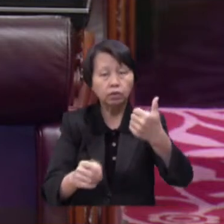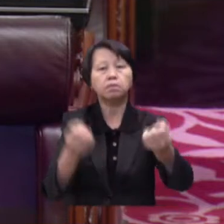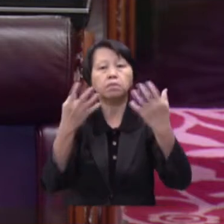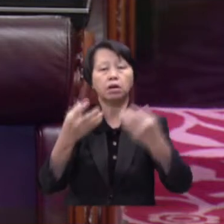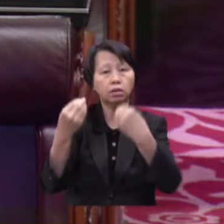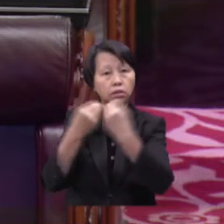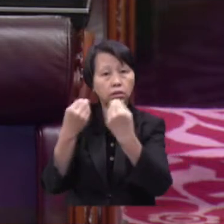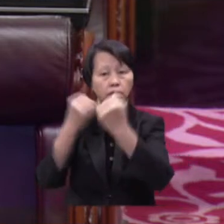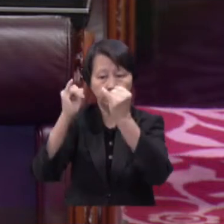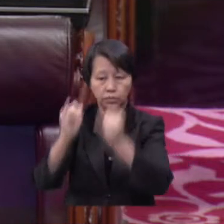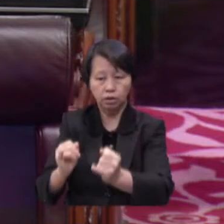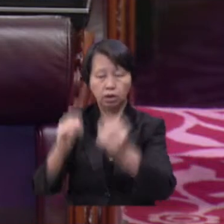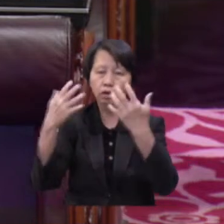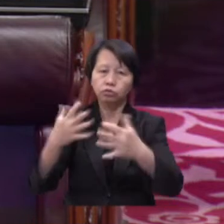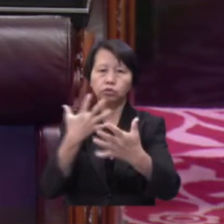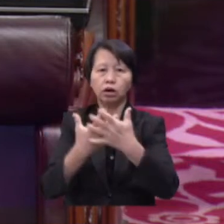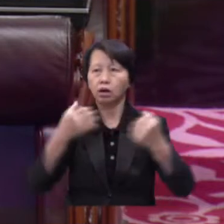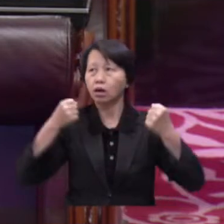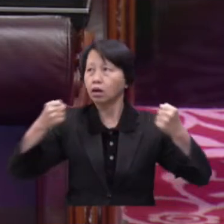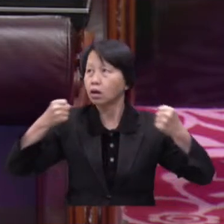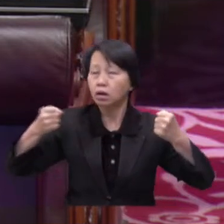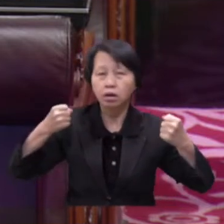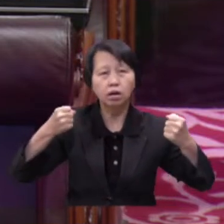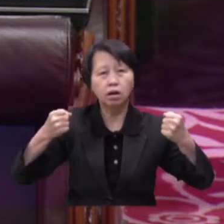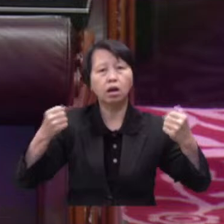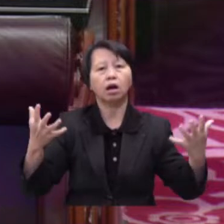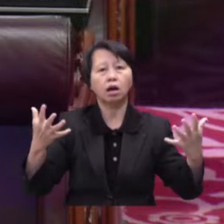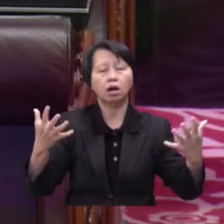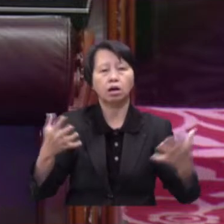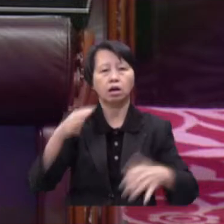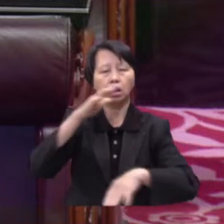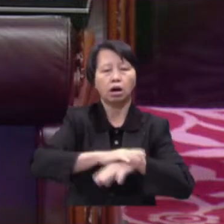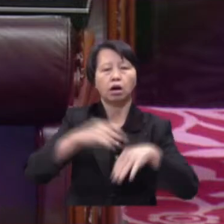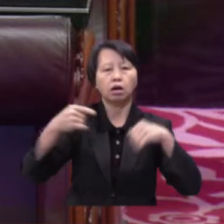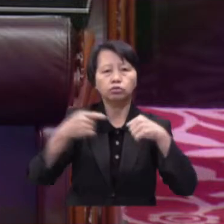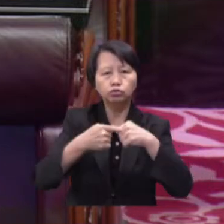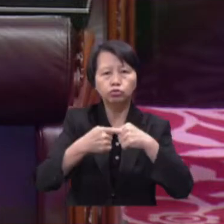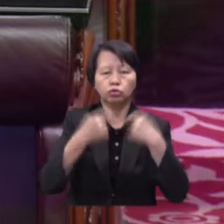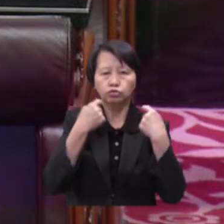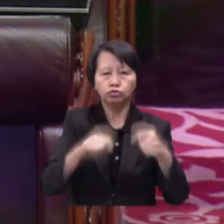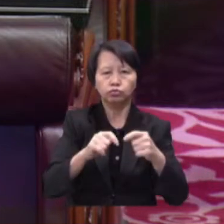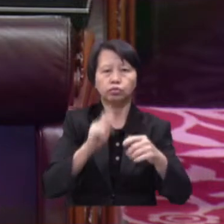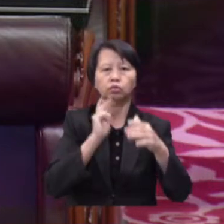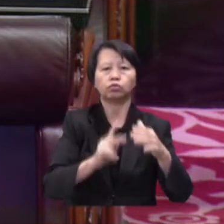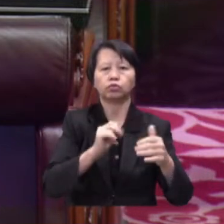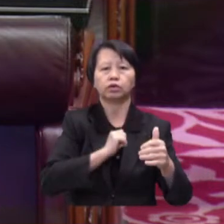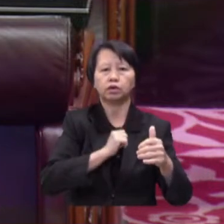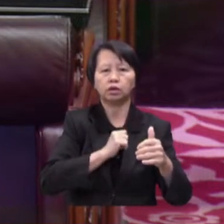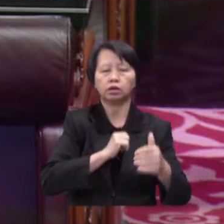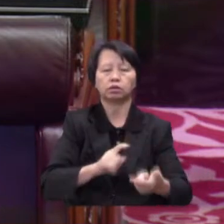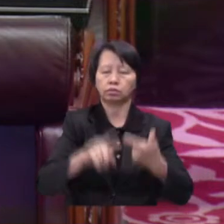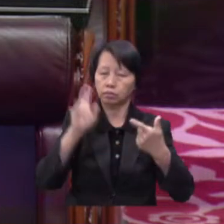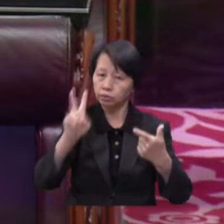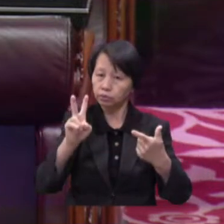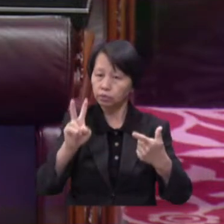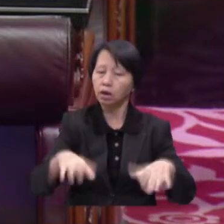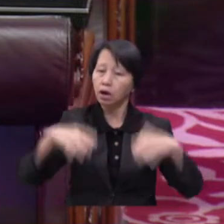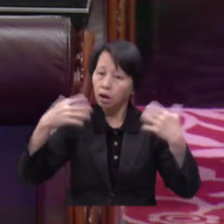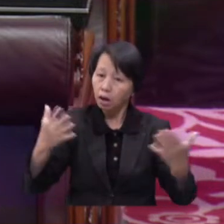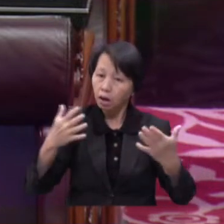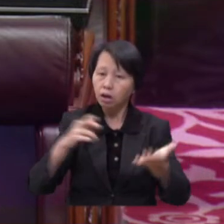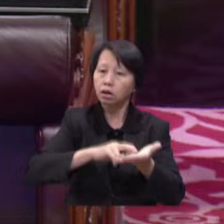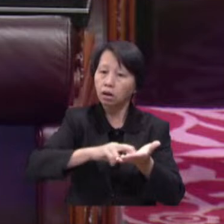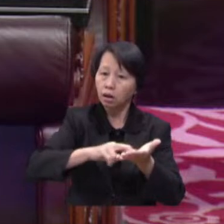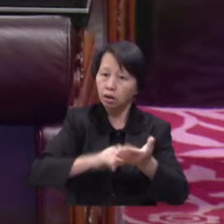jumlah individu yang telah dipenjarakan atau atas pertunahan cube atau membunuh diri kedua apakah bentuk